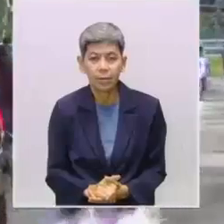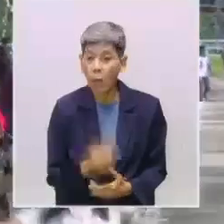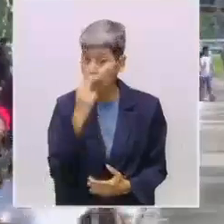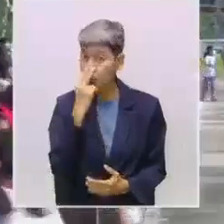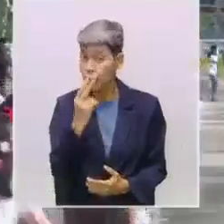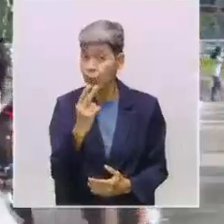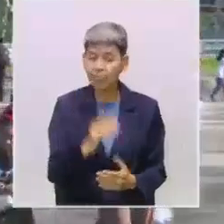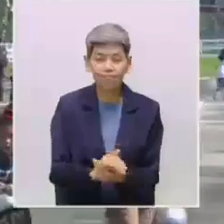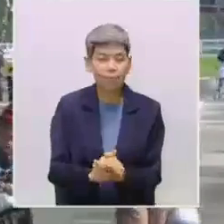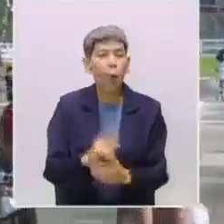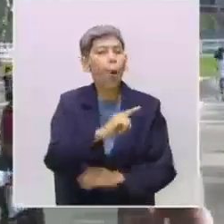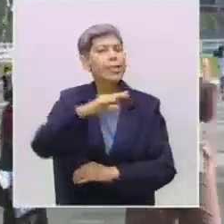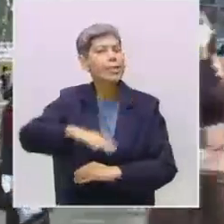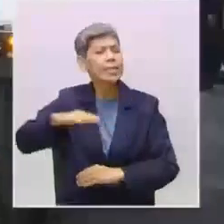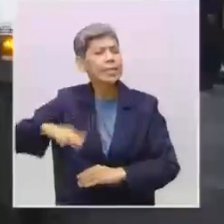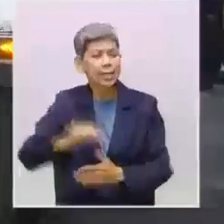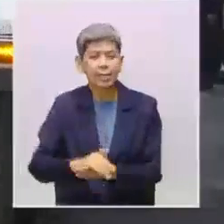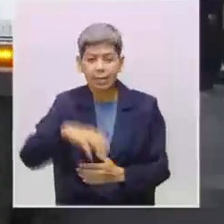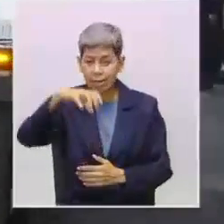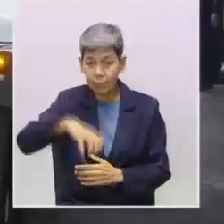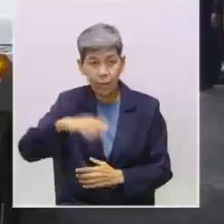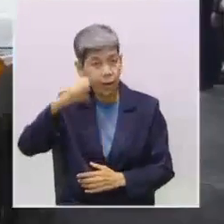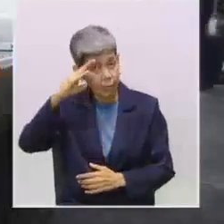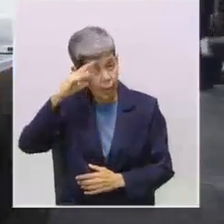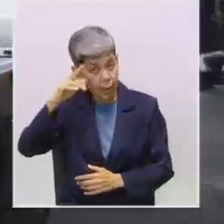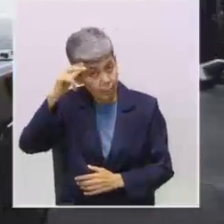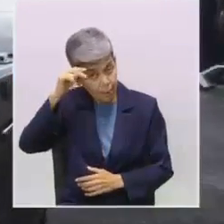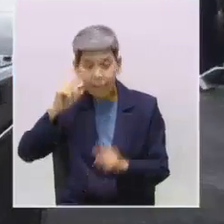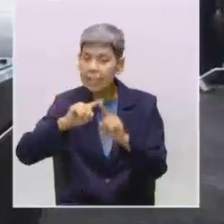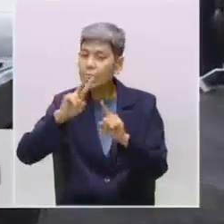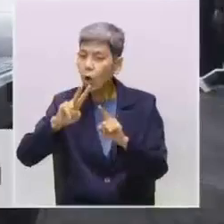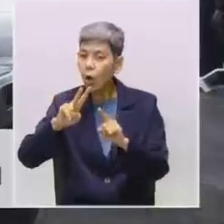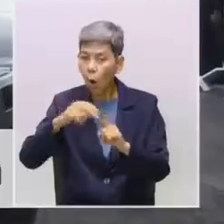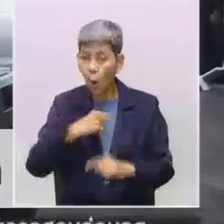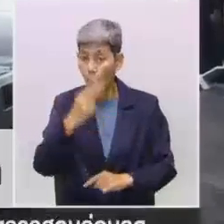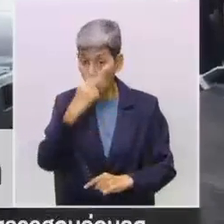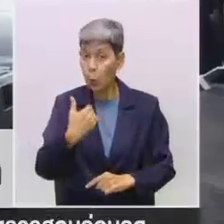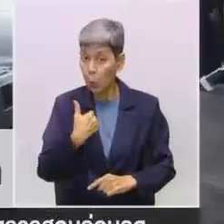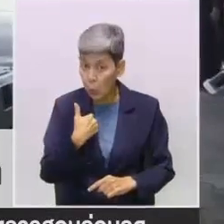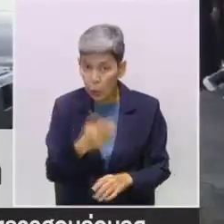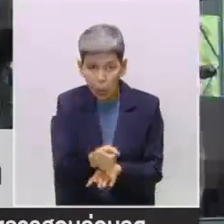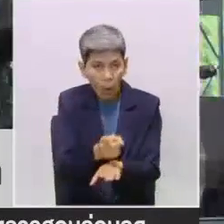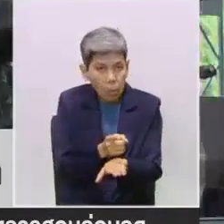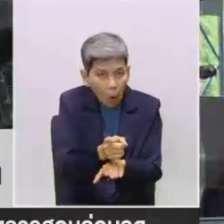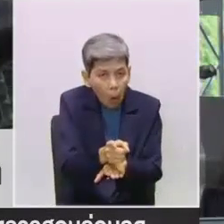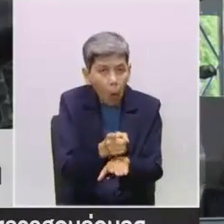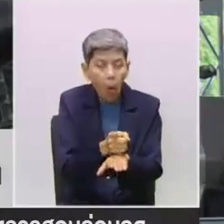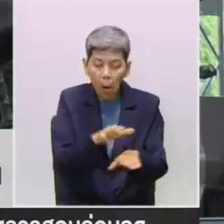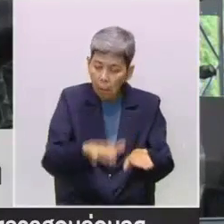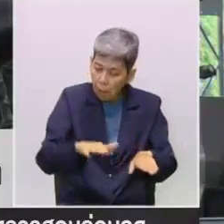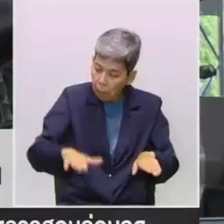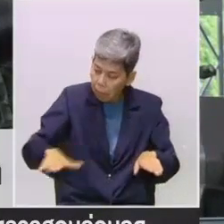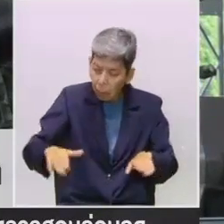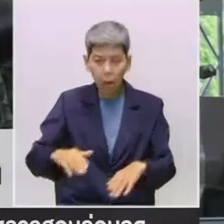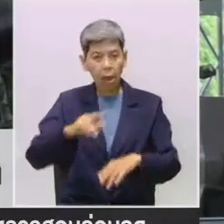เป็นบรรยากาศสำหรับงานวันเด็กแห่งชาติที่กองพลทหารม้าที่2รักษาพระองค์นะคะโอ้โหก็มีรถถังมาจั